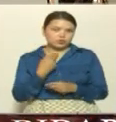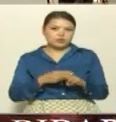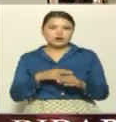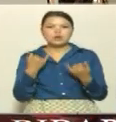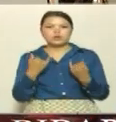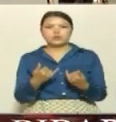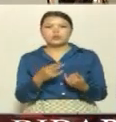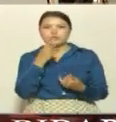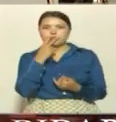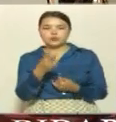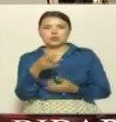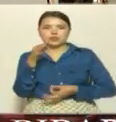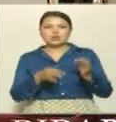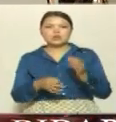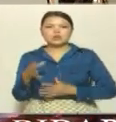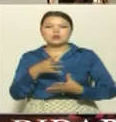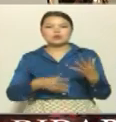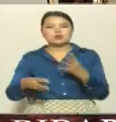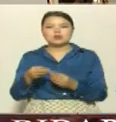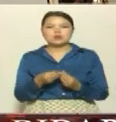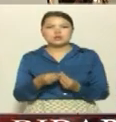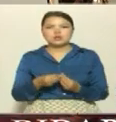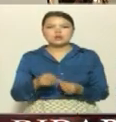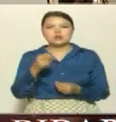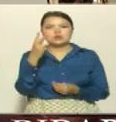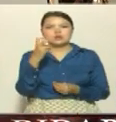Приговоры мы ему назначили наказание по статье